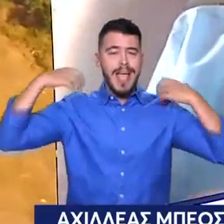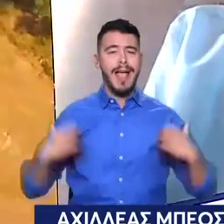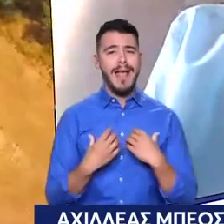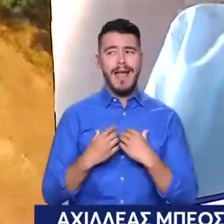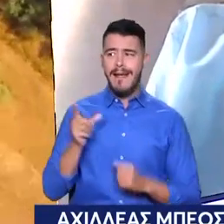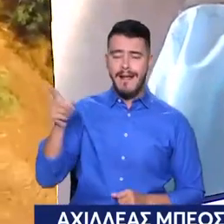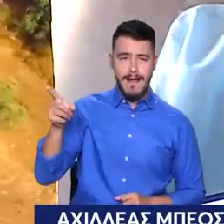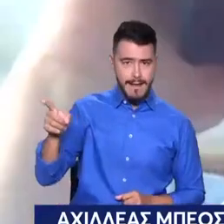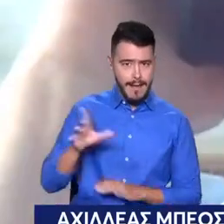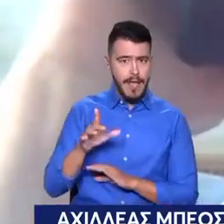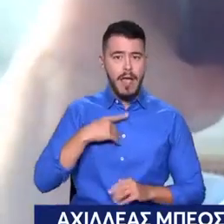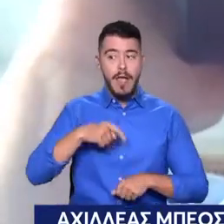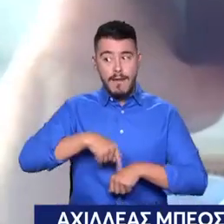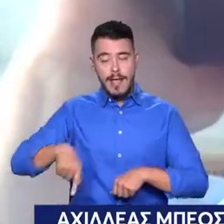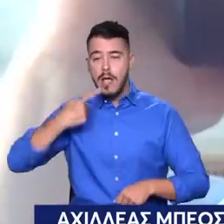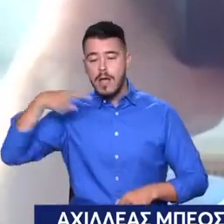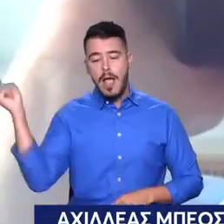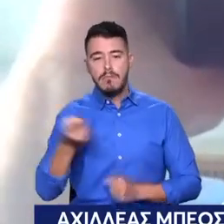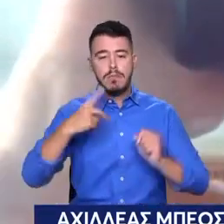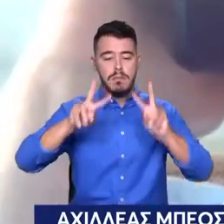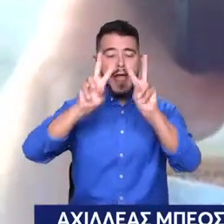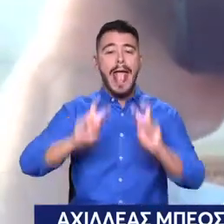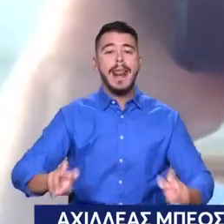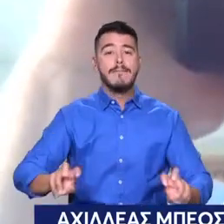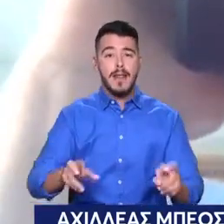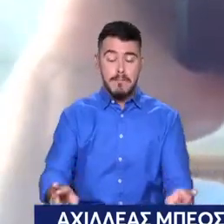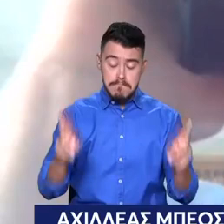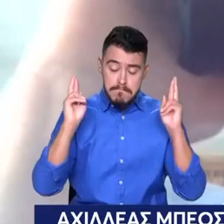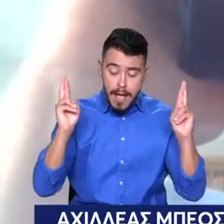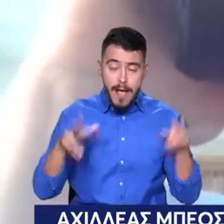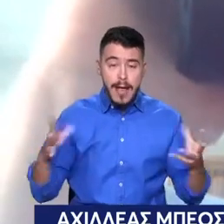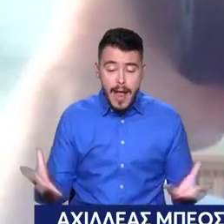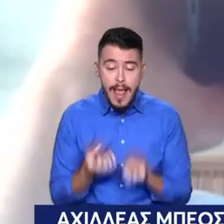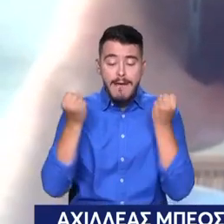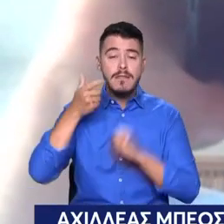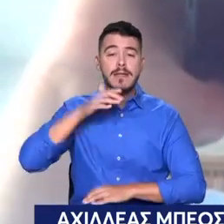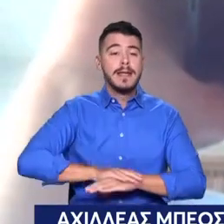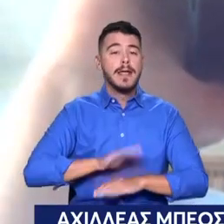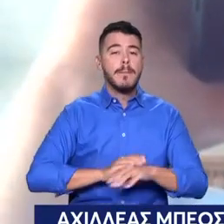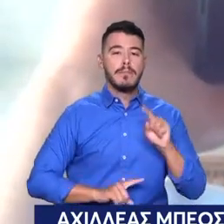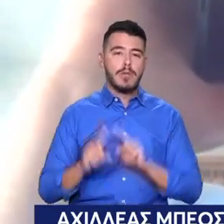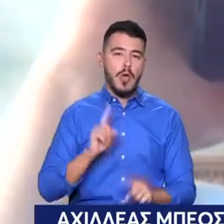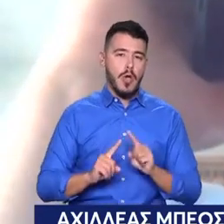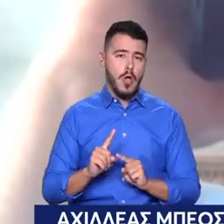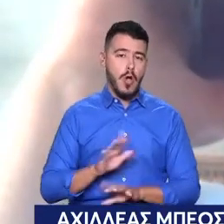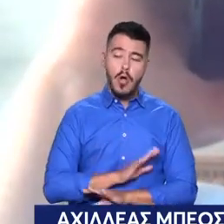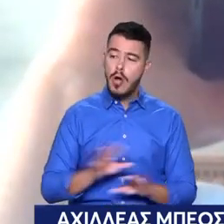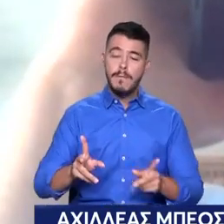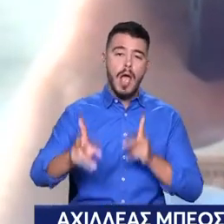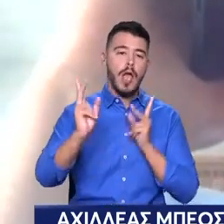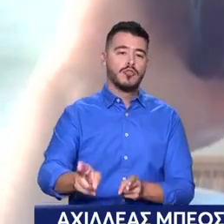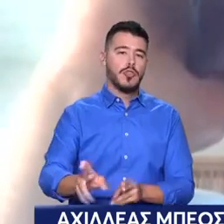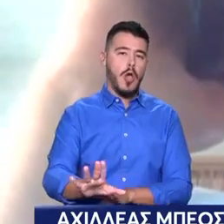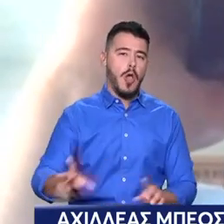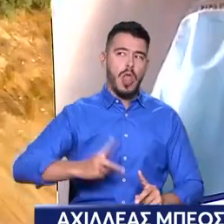όποιος μακάρι, και μακάρι, στο χειρισμό μετέπειτα. Μακάρι, το εύχομαι. Το εύχομαι, γιατί πρέπει να σταματήσει αυτή η